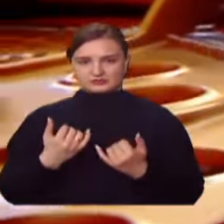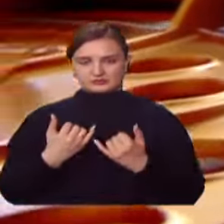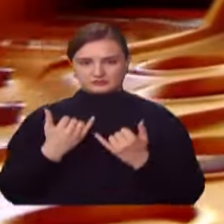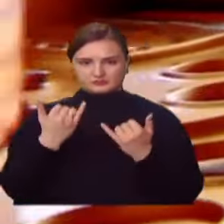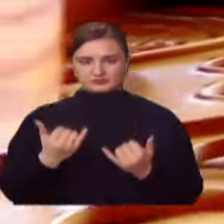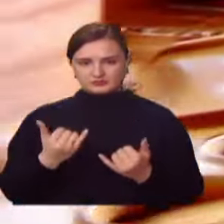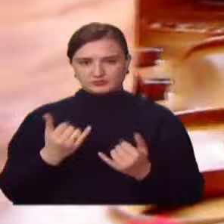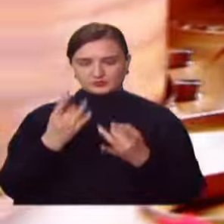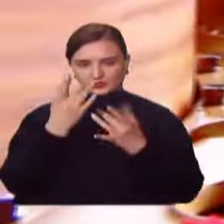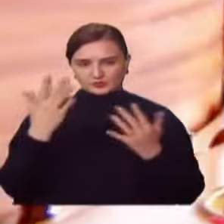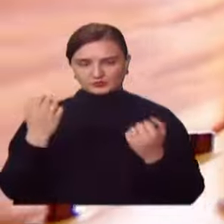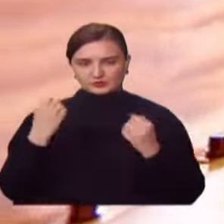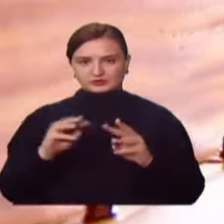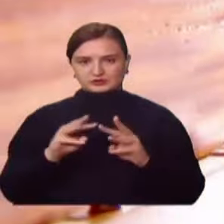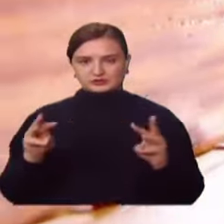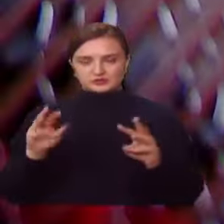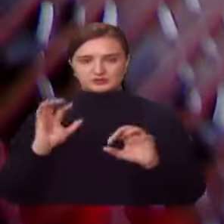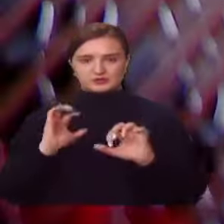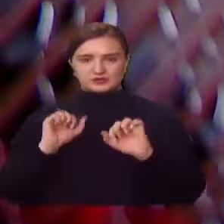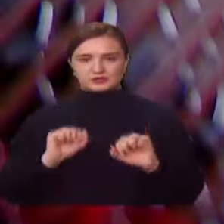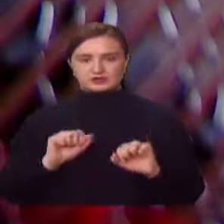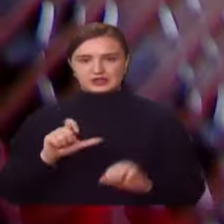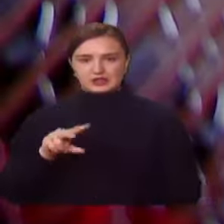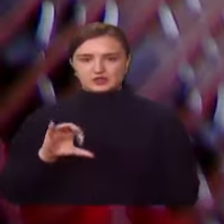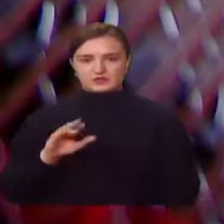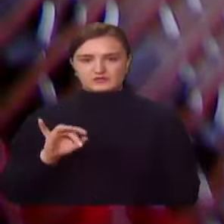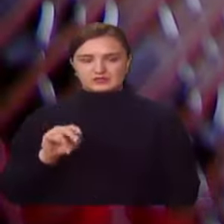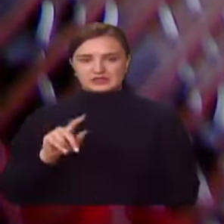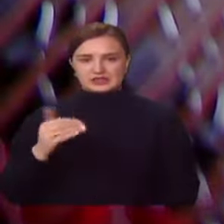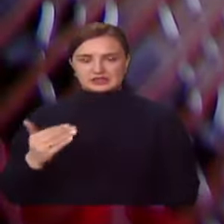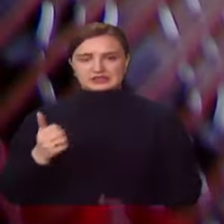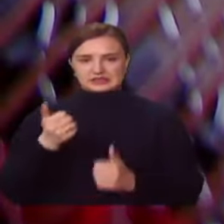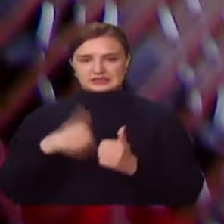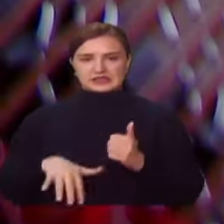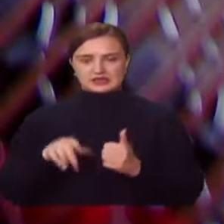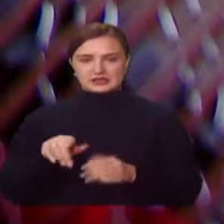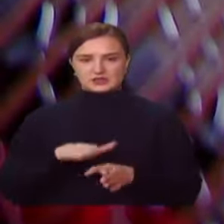Პროექტს კულტურისა და სპორტის სამინისტროს მხარდაჭერით ელისოვირ სალაძის ცენტრი ახორციელებს.